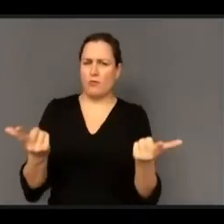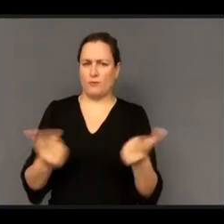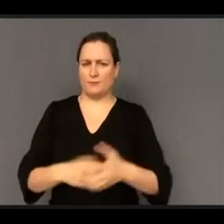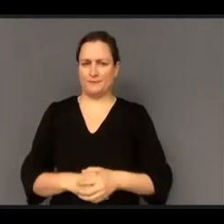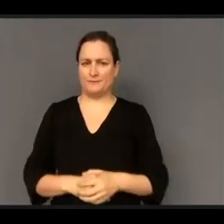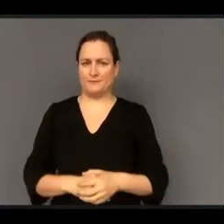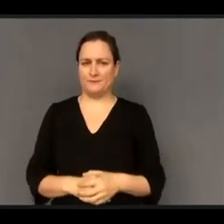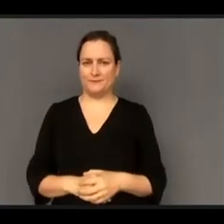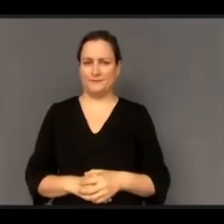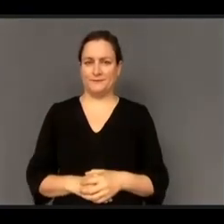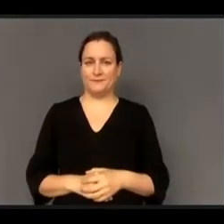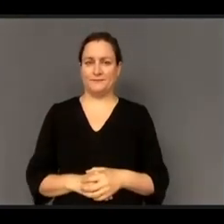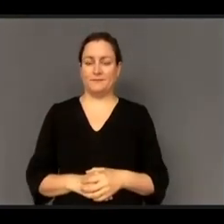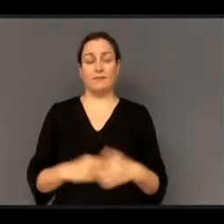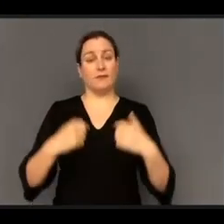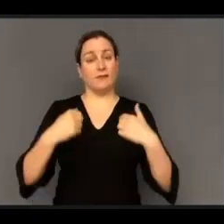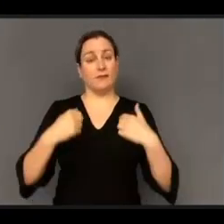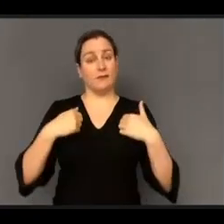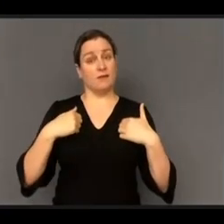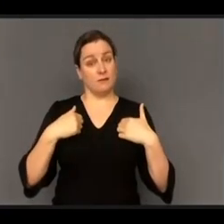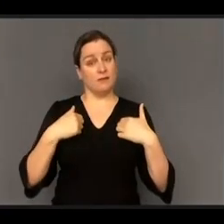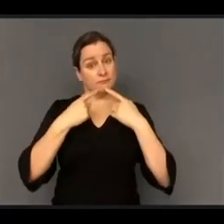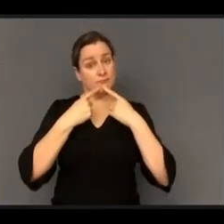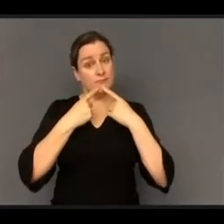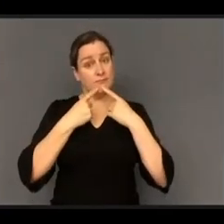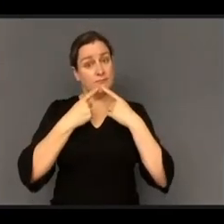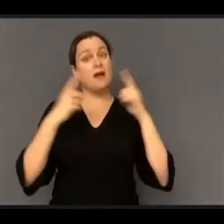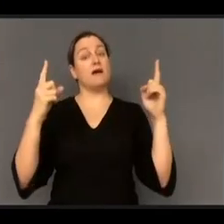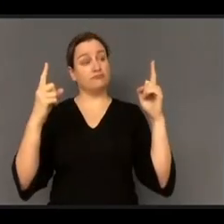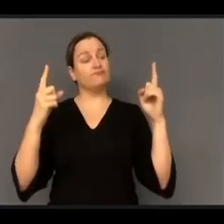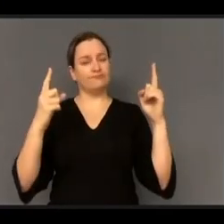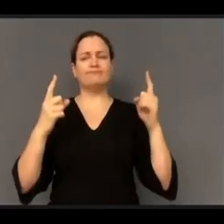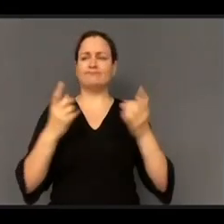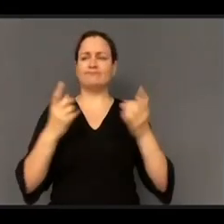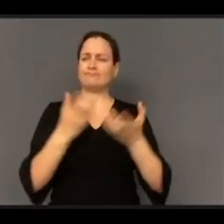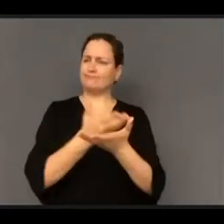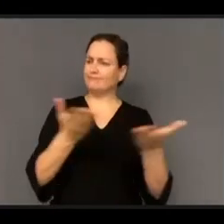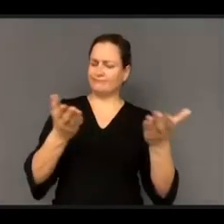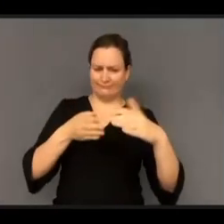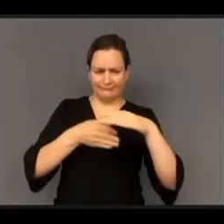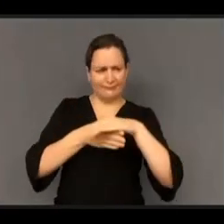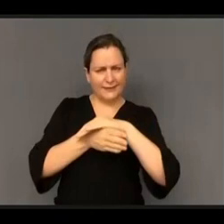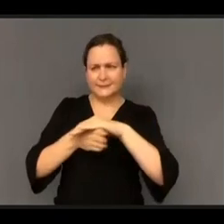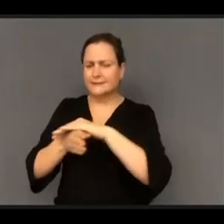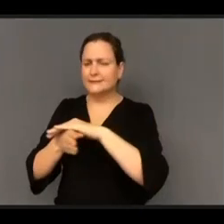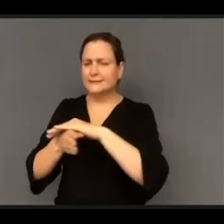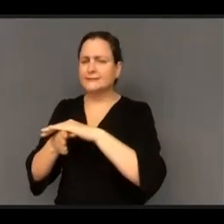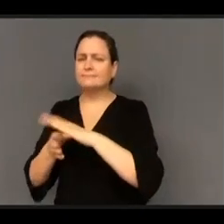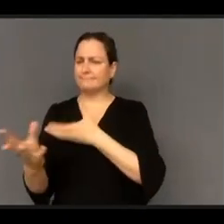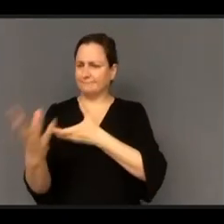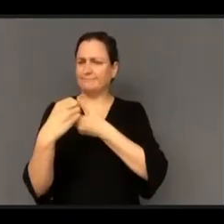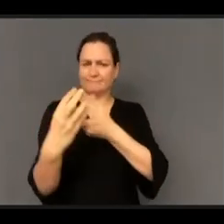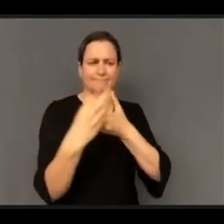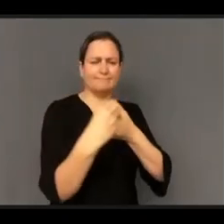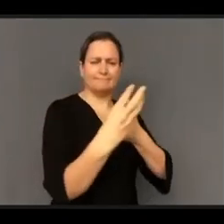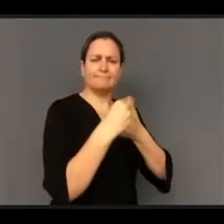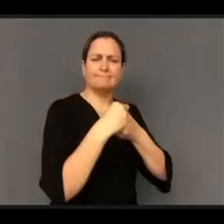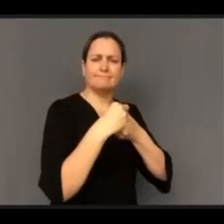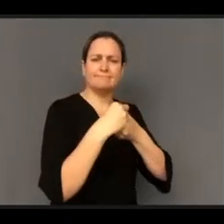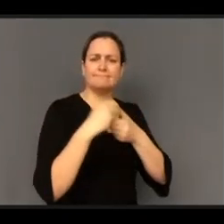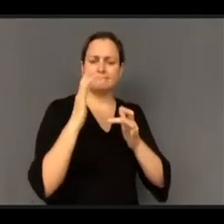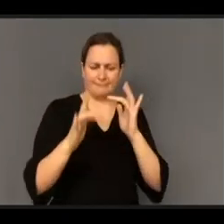摂的なインターネットを実現し、持続可能な人類の未来を切り開く